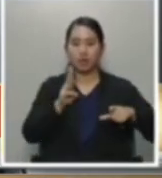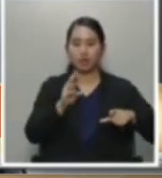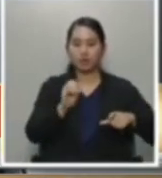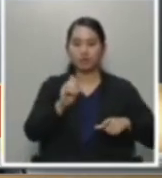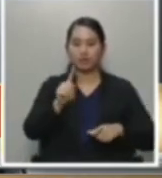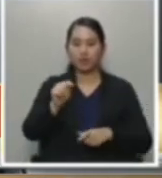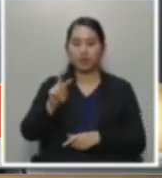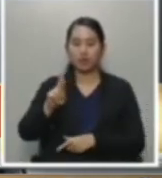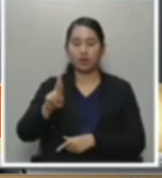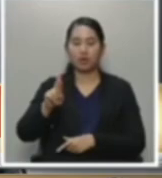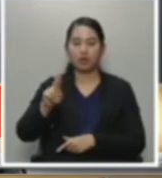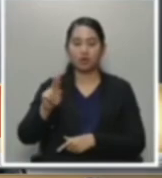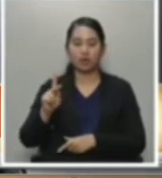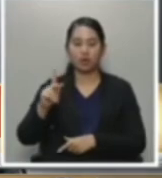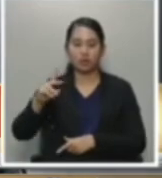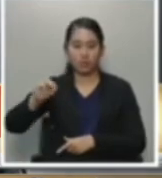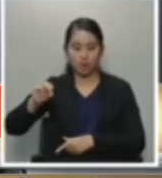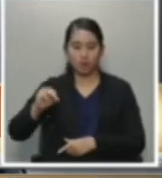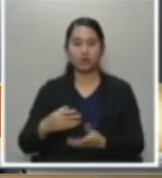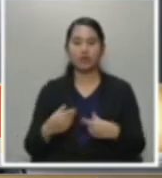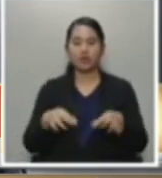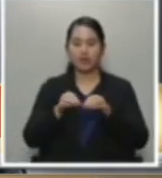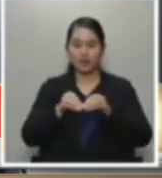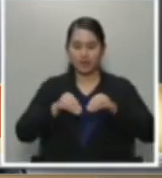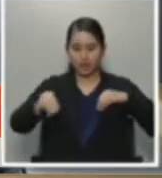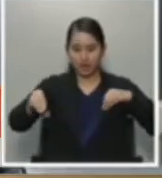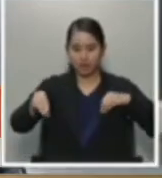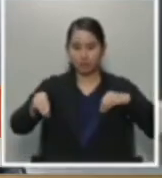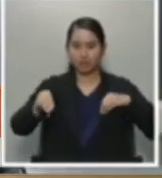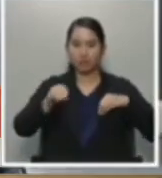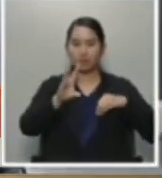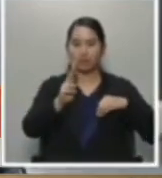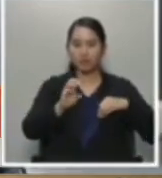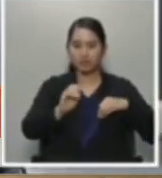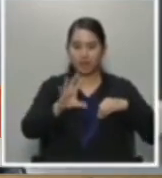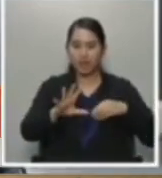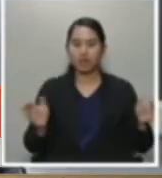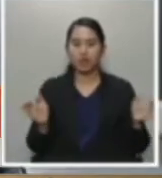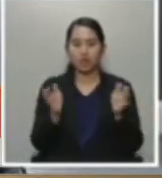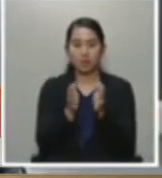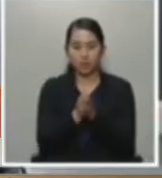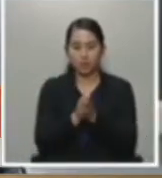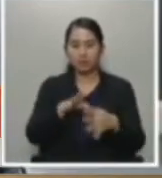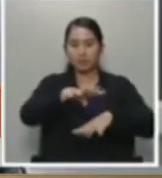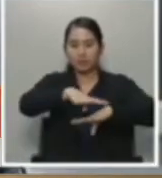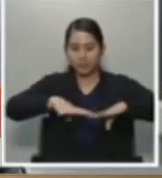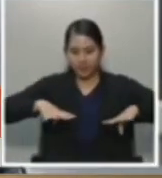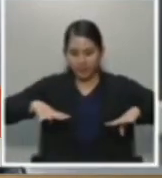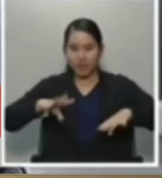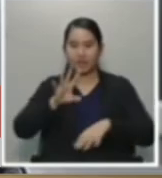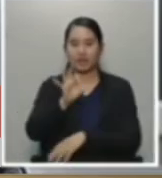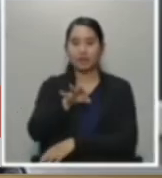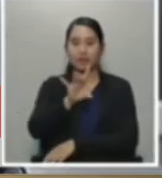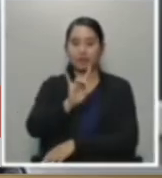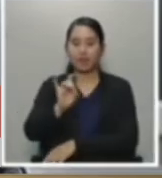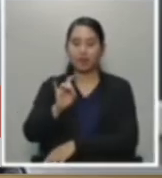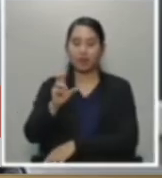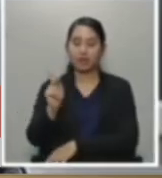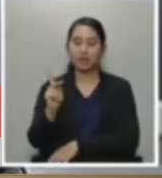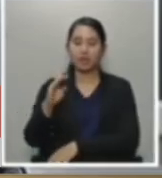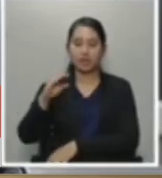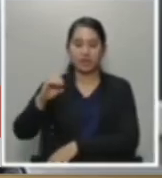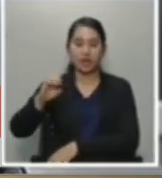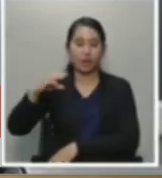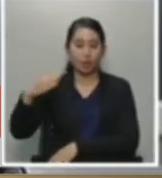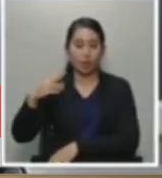ตร60กิโลเมตรความยาว135กิโลเมตรรวมแล้ว 8,100 ตารางกิโลเมตรซึ่งจะต้องเอามาบริหารจัด